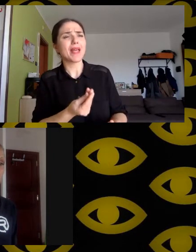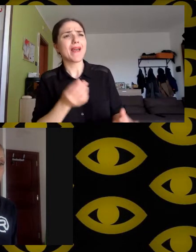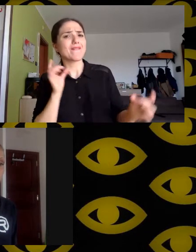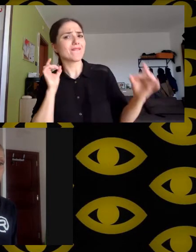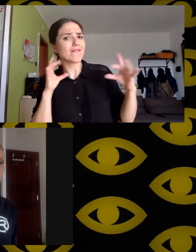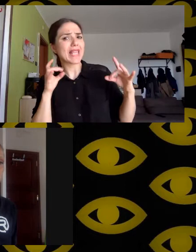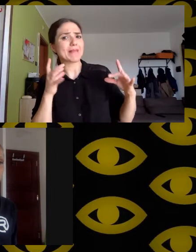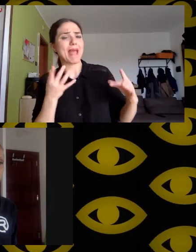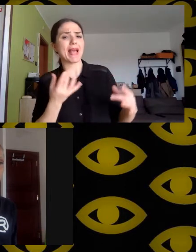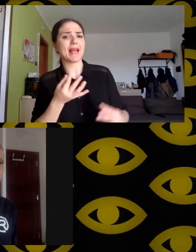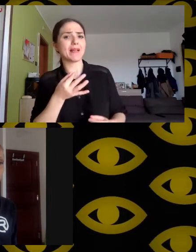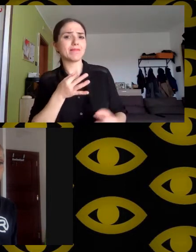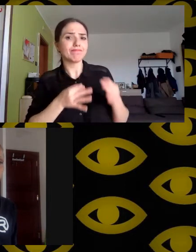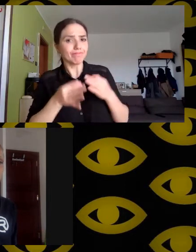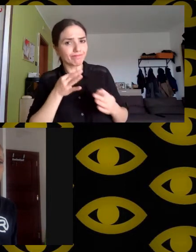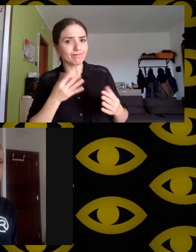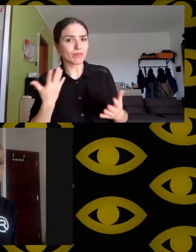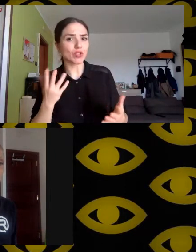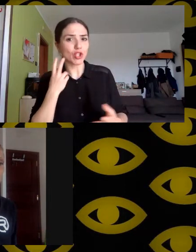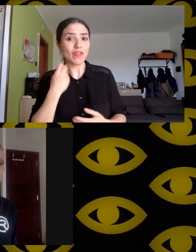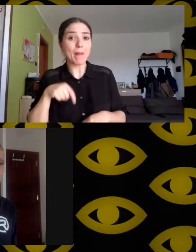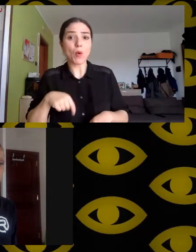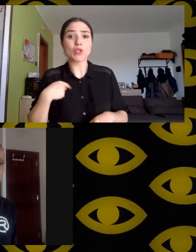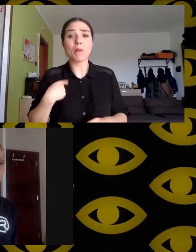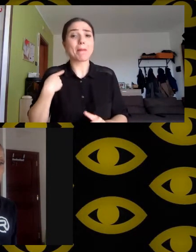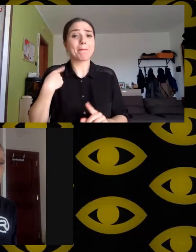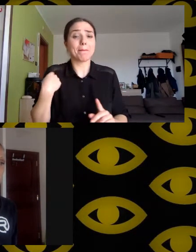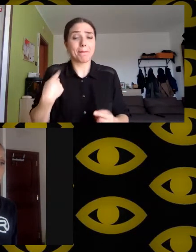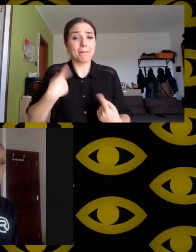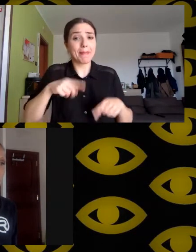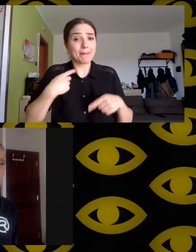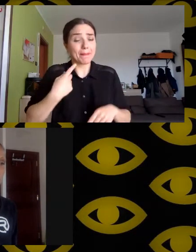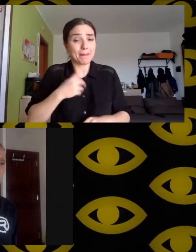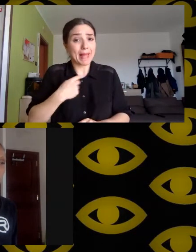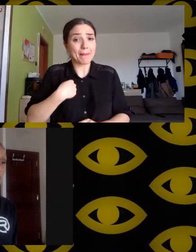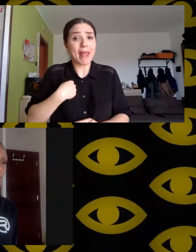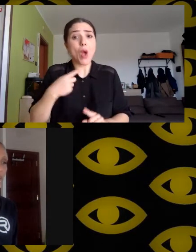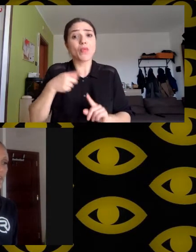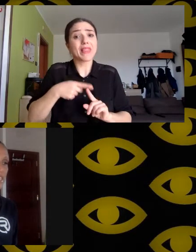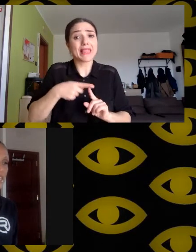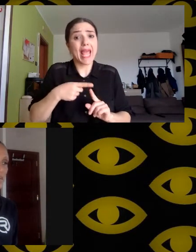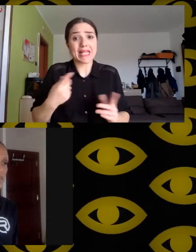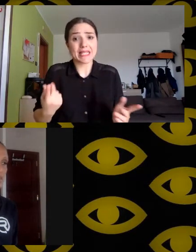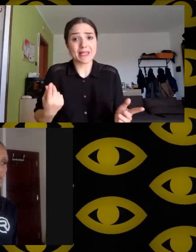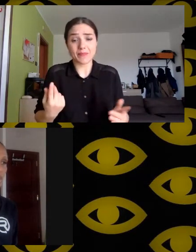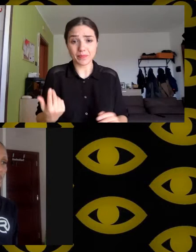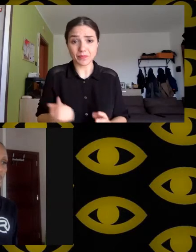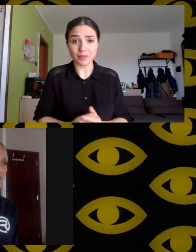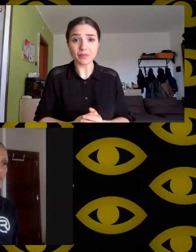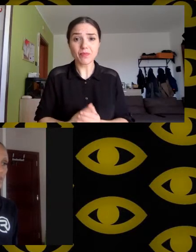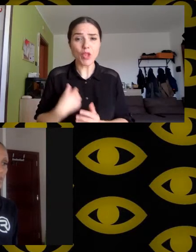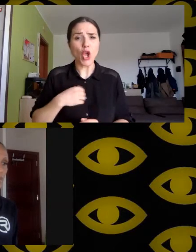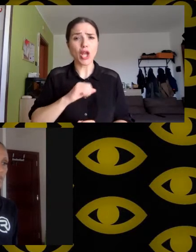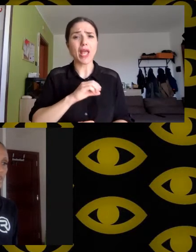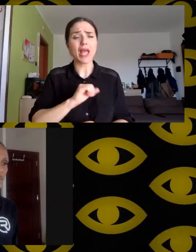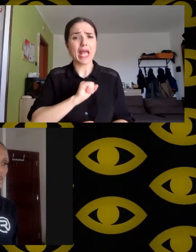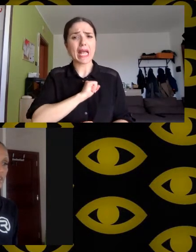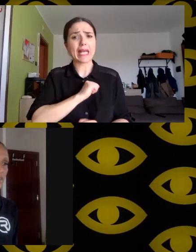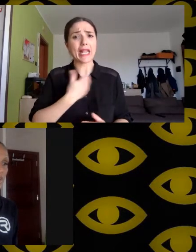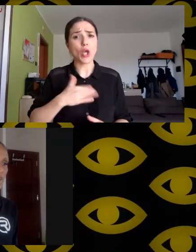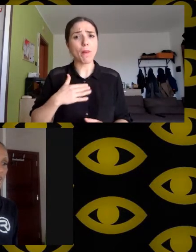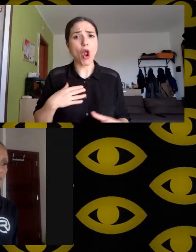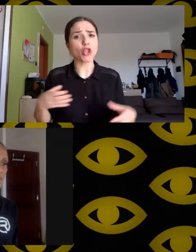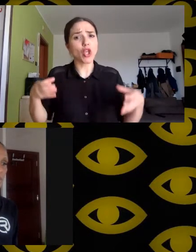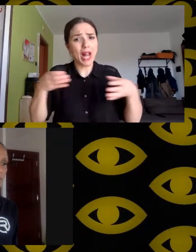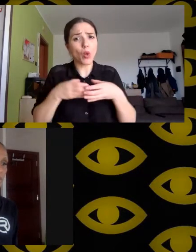un test importante per me. Credo moltissimo nella terminologia e nel comitato scientifico che mi sta aiutando a realizzare questi tutorial,